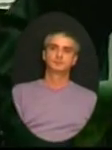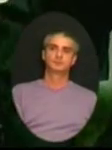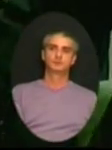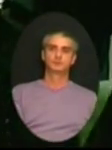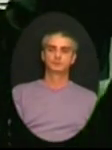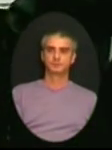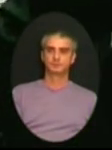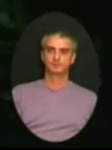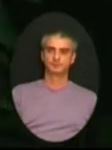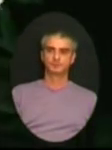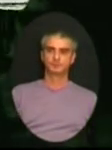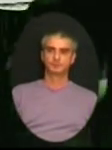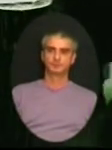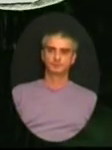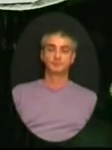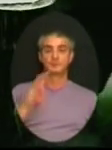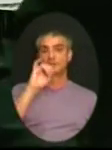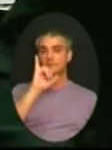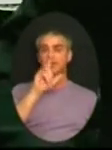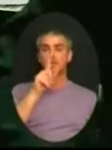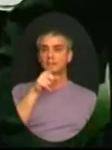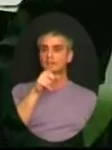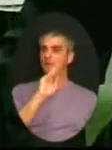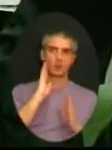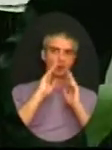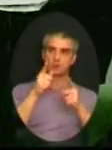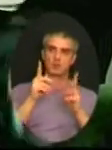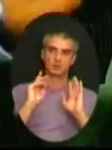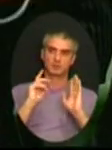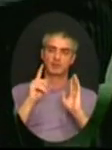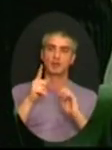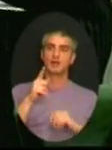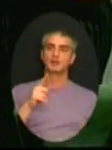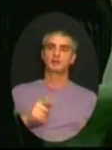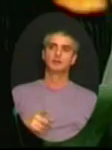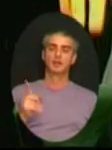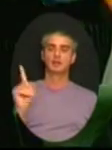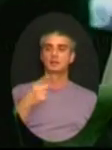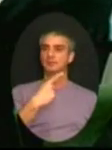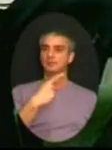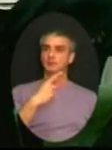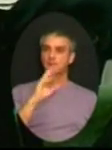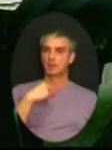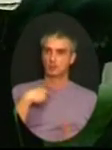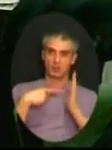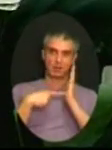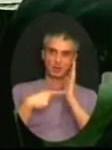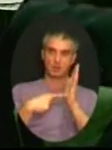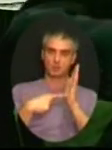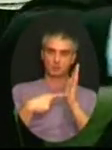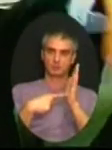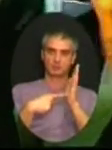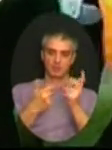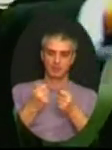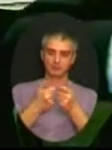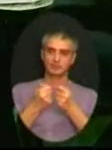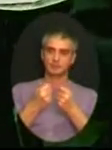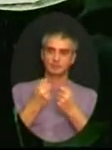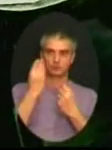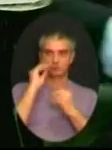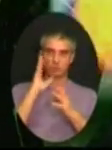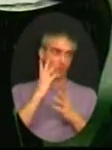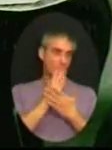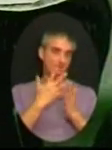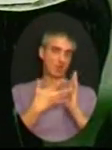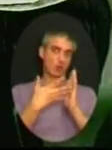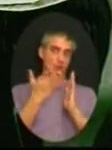שנייה. אתה מיקי לוי, כן, בלא יאומן שלך, בבקשה. החוקרים, אתה תצא ולא תדבר. אני יכול להראות לכם סמסים והודעות. אולי כבר חוקרים